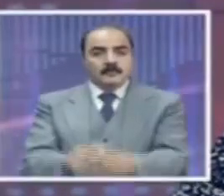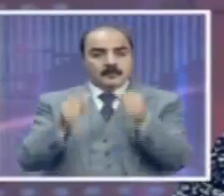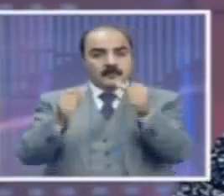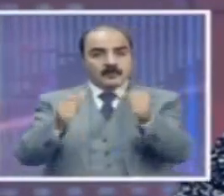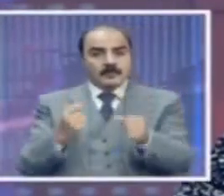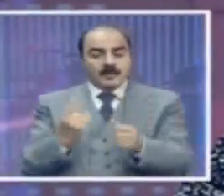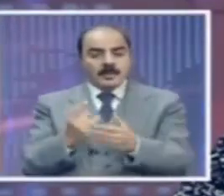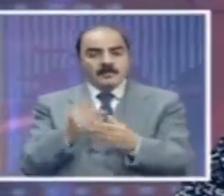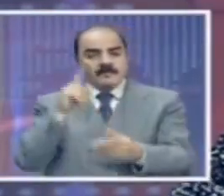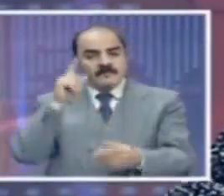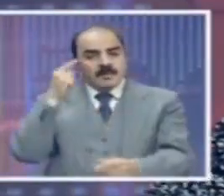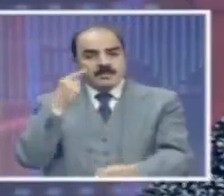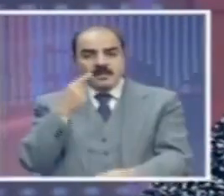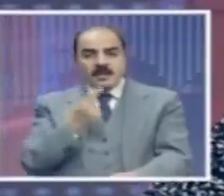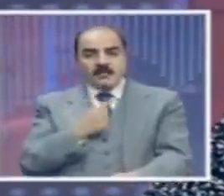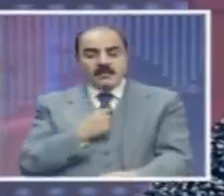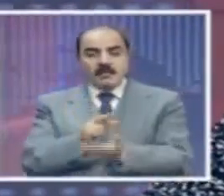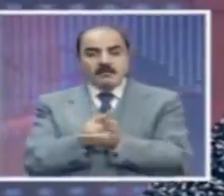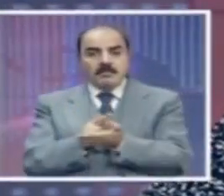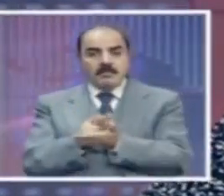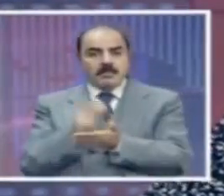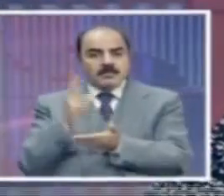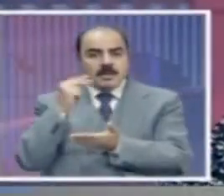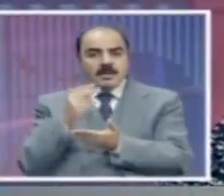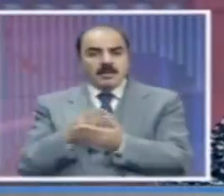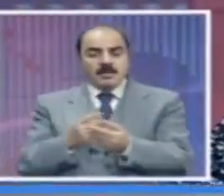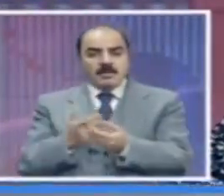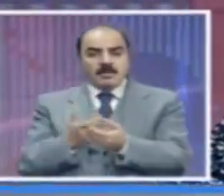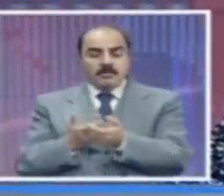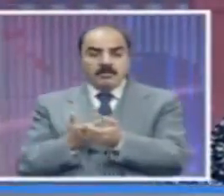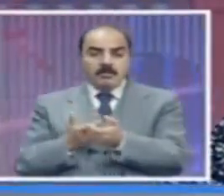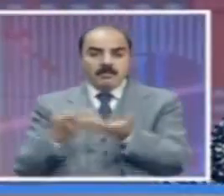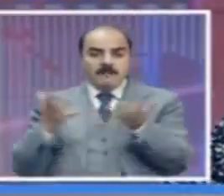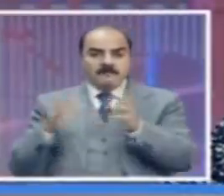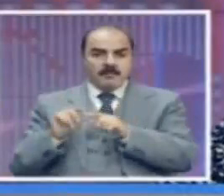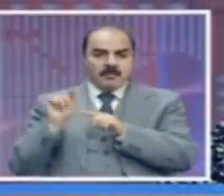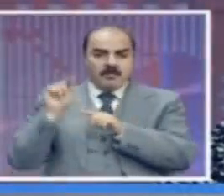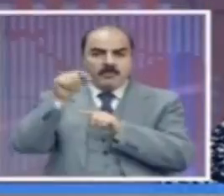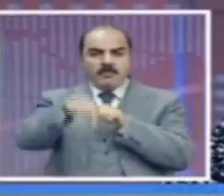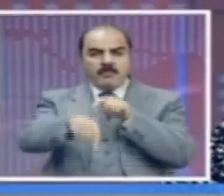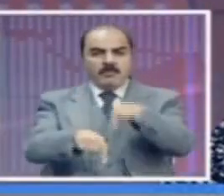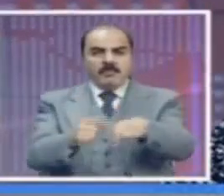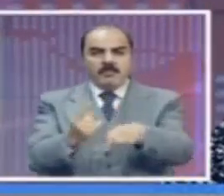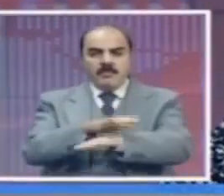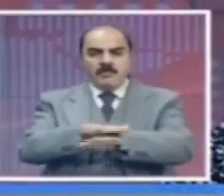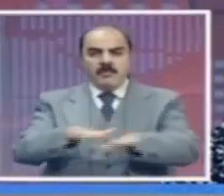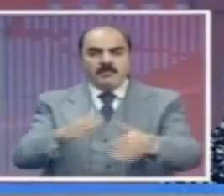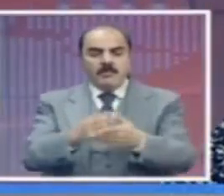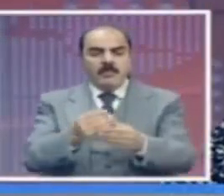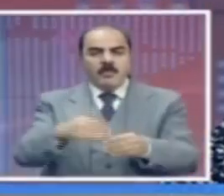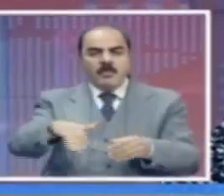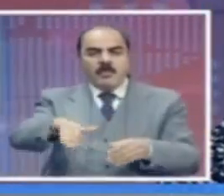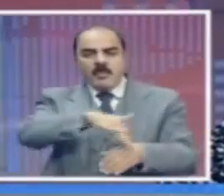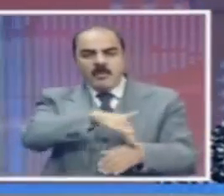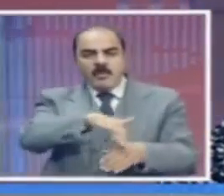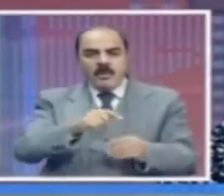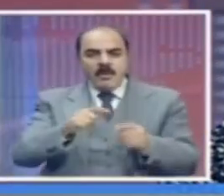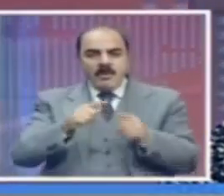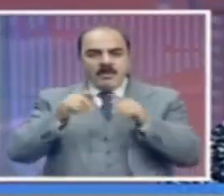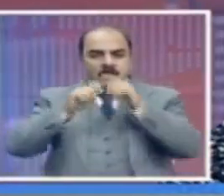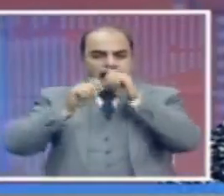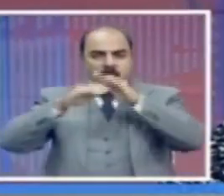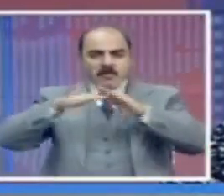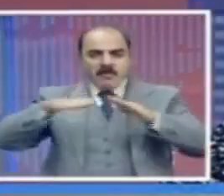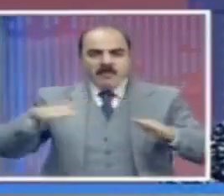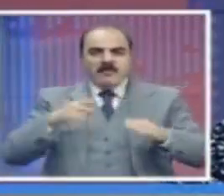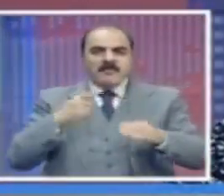أعلنت مصادر أمنية فلسطينية أن المدفعية الإسرائيلية أطلقت عدة صواريخ استهدفت موقعا أمنيا على الحدود الشرقية